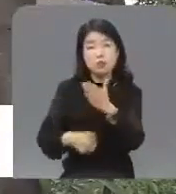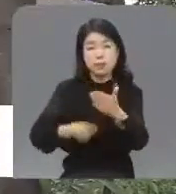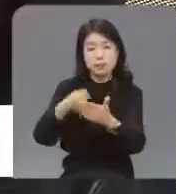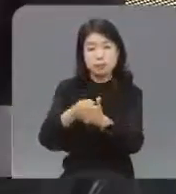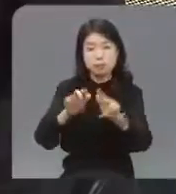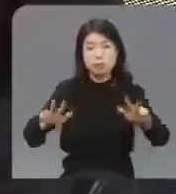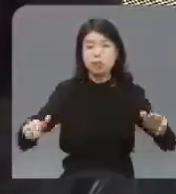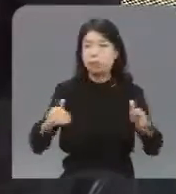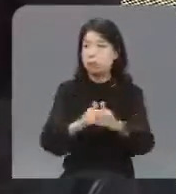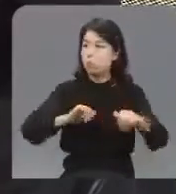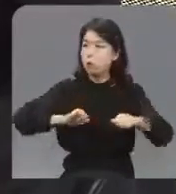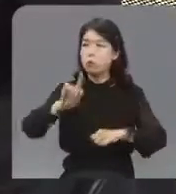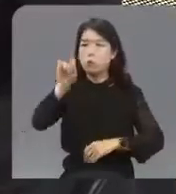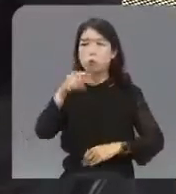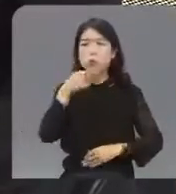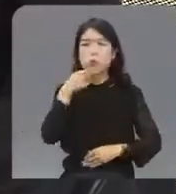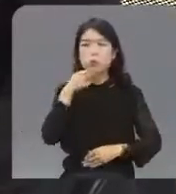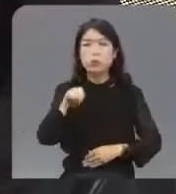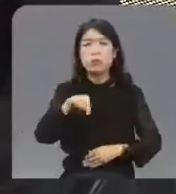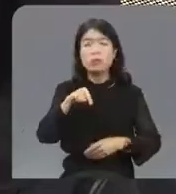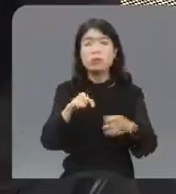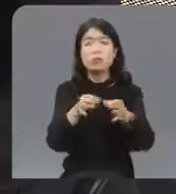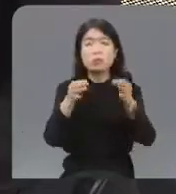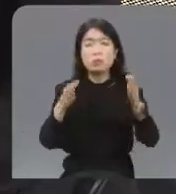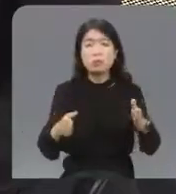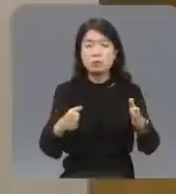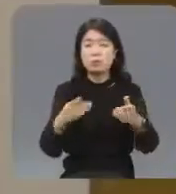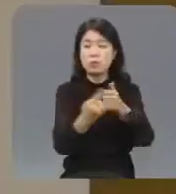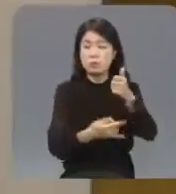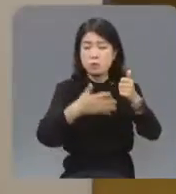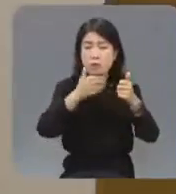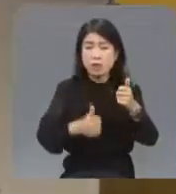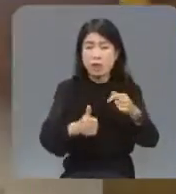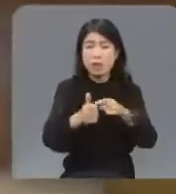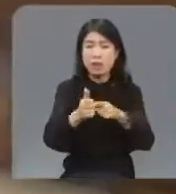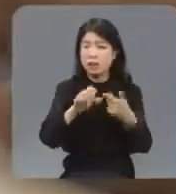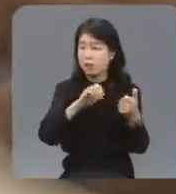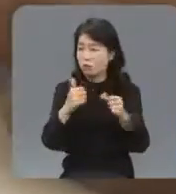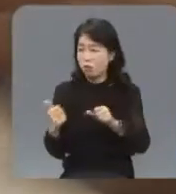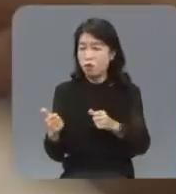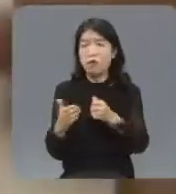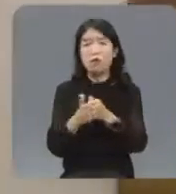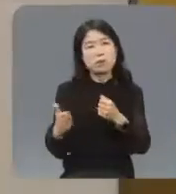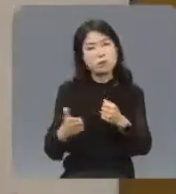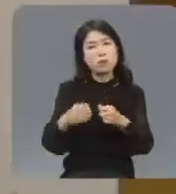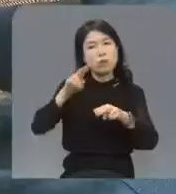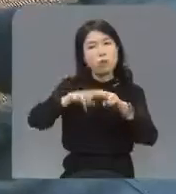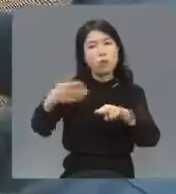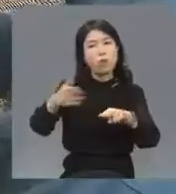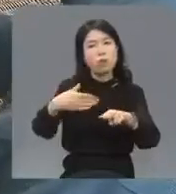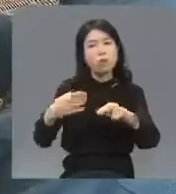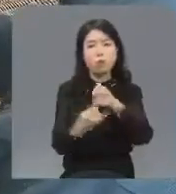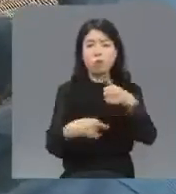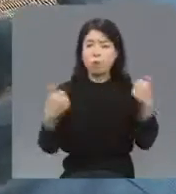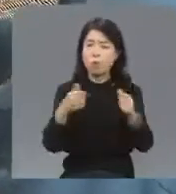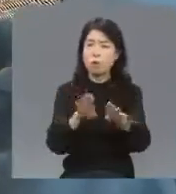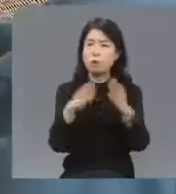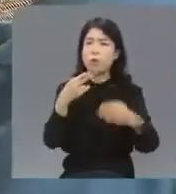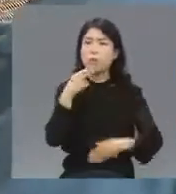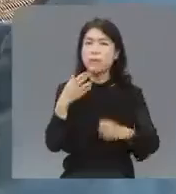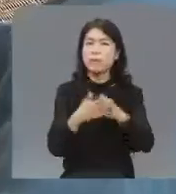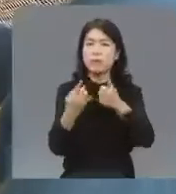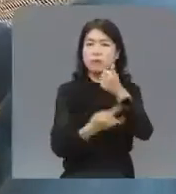없습니다. 그 사이 위원장이었던 향토사학자 김정섭 선생이 세상을 떠나 공석이 됐고 위원회 회의를 개최하지 않다